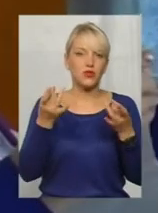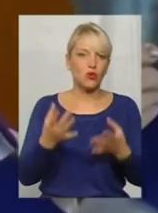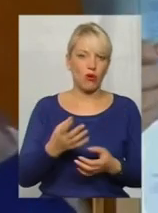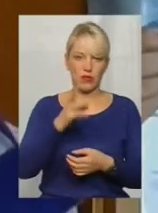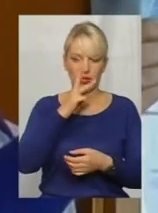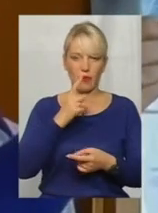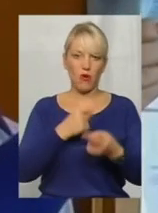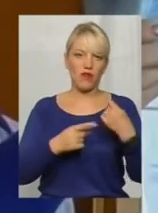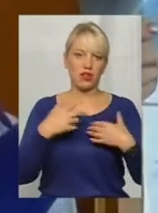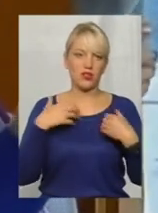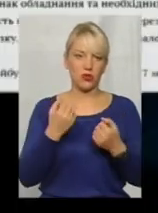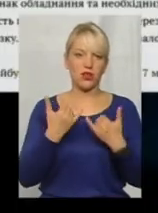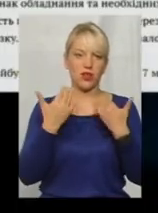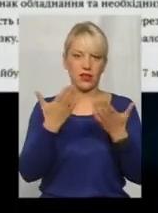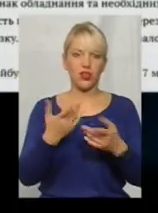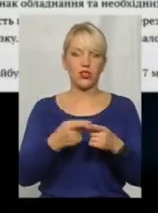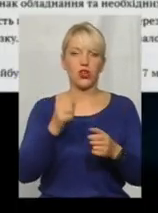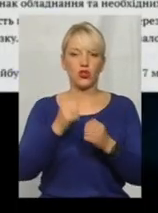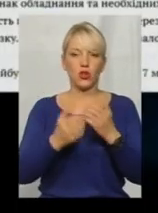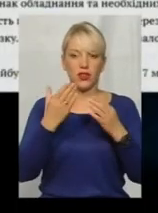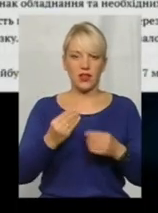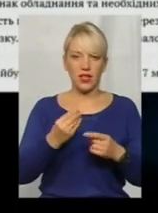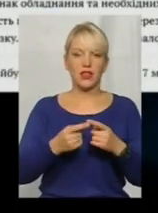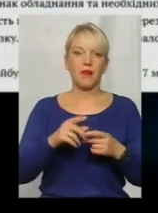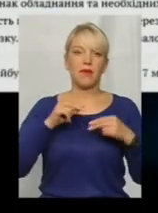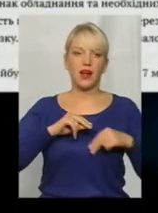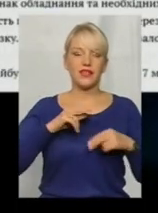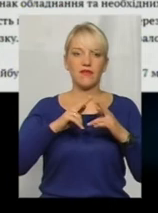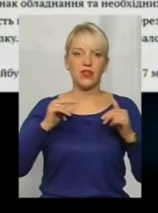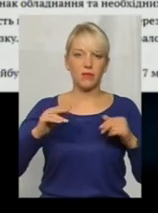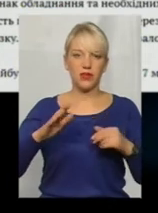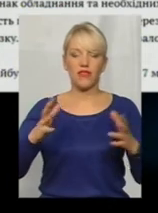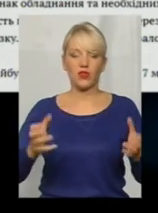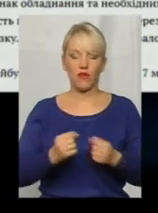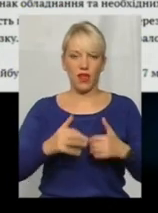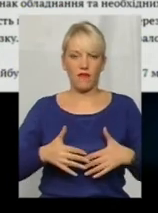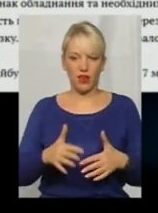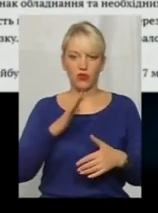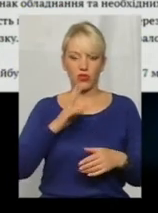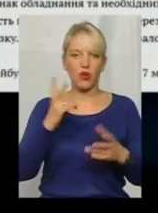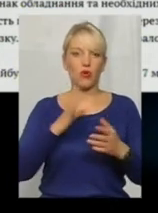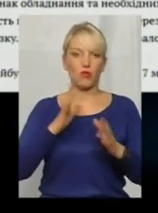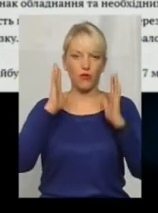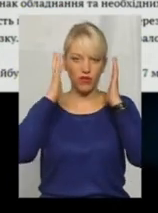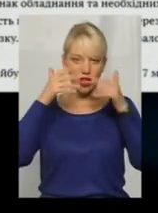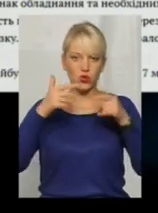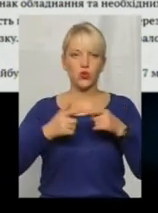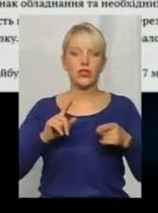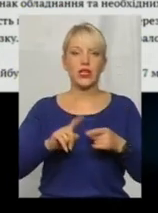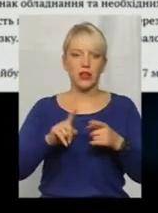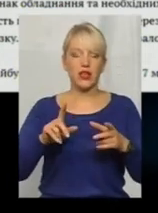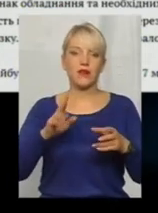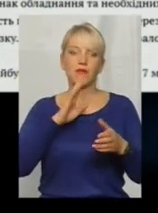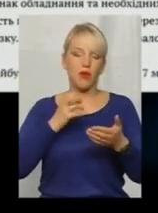здоров'я для них – щоденна праця. У Дніпрі врятували вагітну жінку, у якої стався інсульт. У лікарню вона потрапила майже без свідомості, те, що